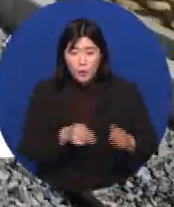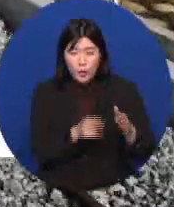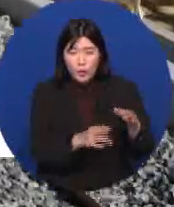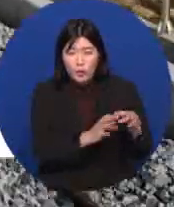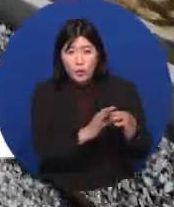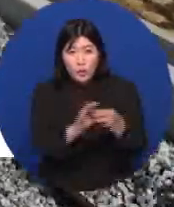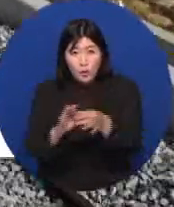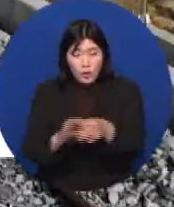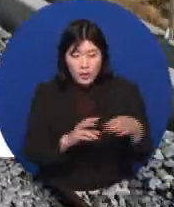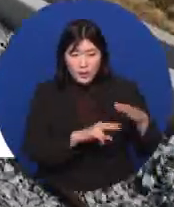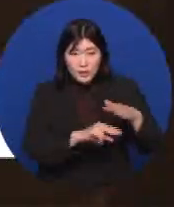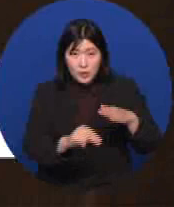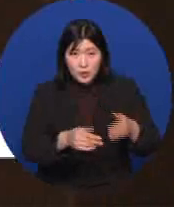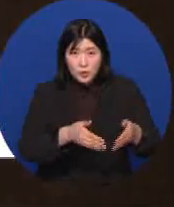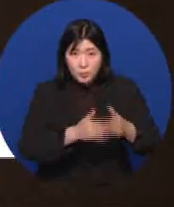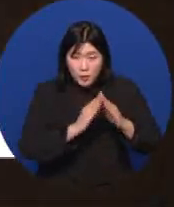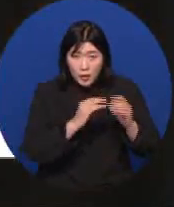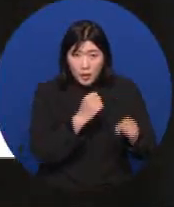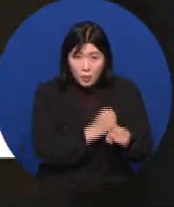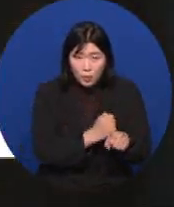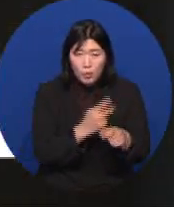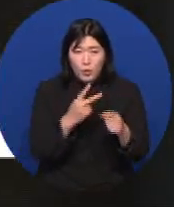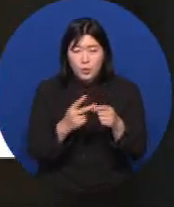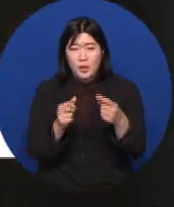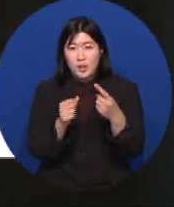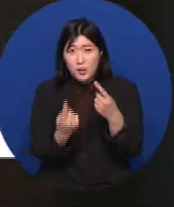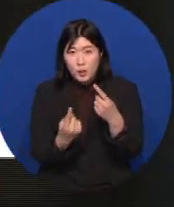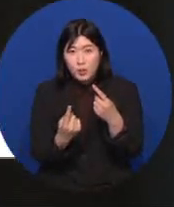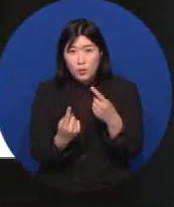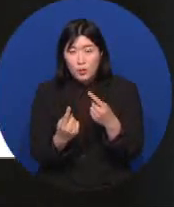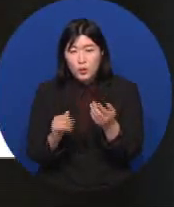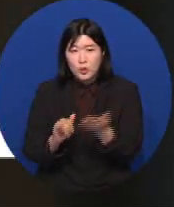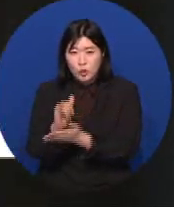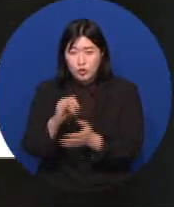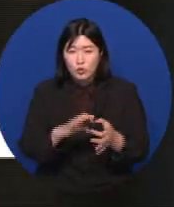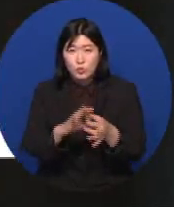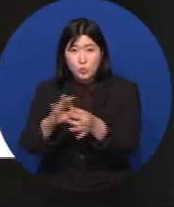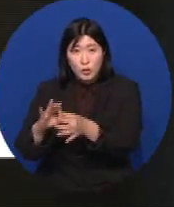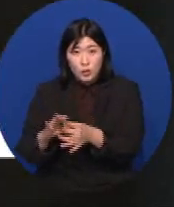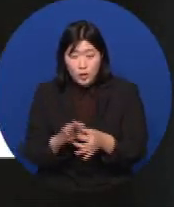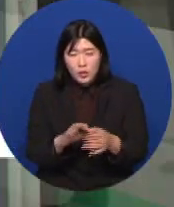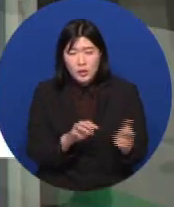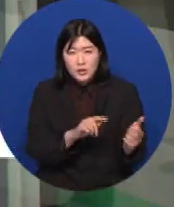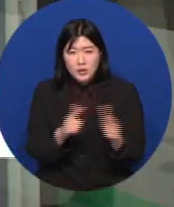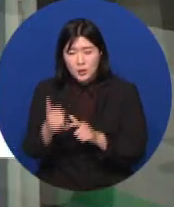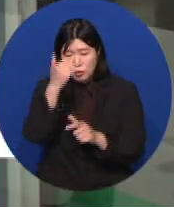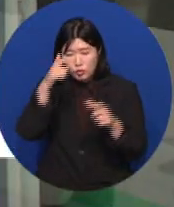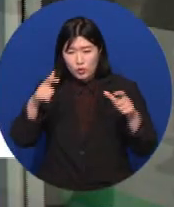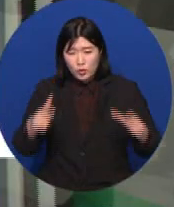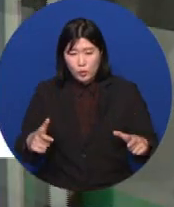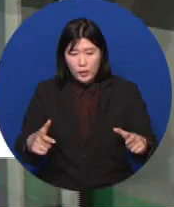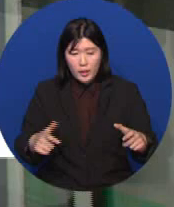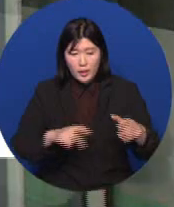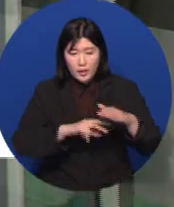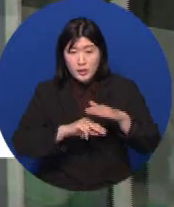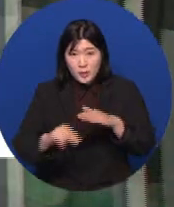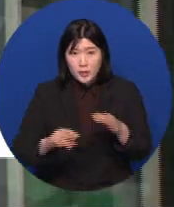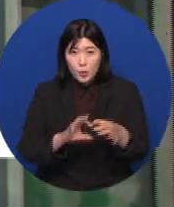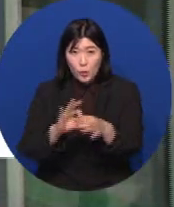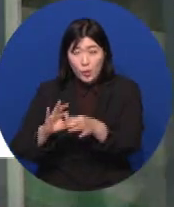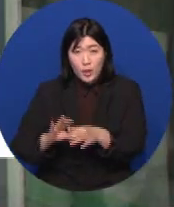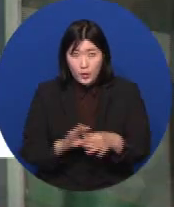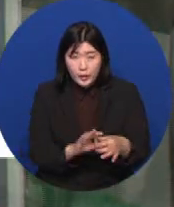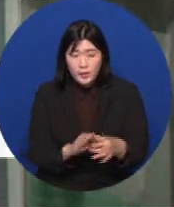충청 내륙철도 건설 추진, 도시철도 1호선의 세종청사 청주공항 연장, 그리고 충청권 광역철도 건설을 비롯한